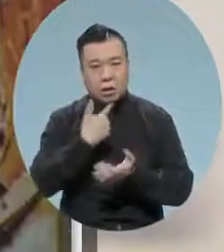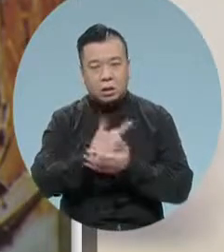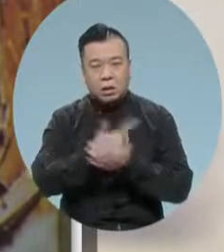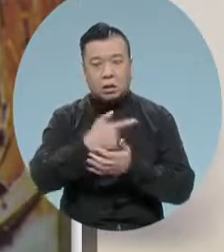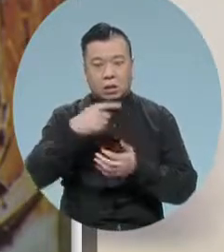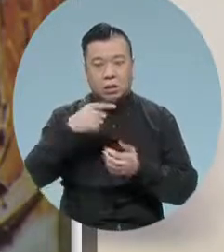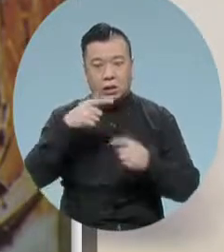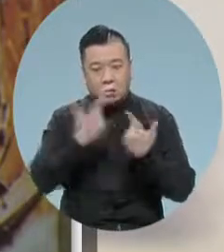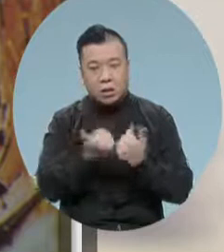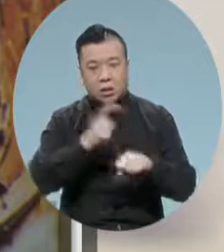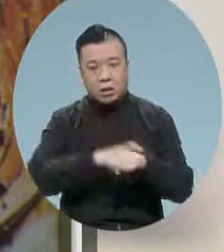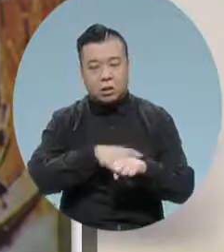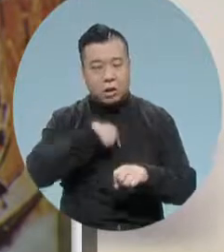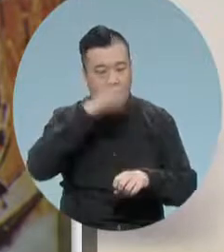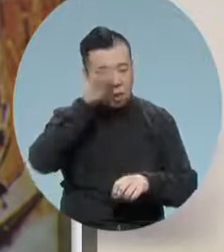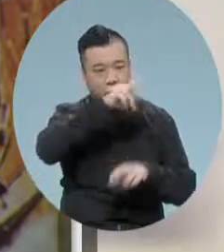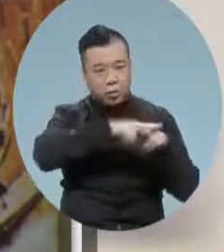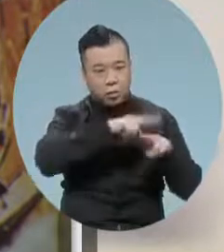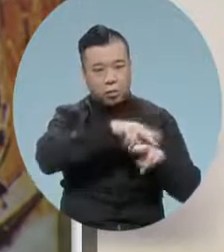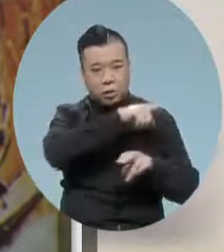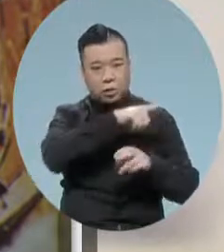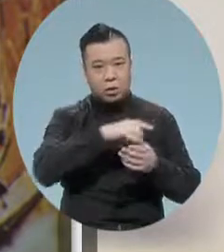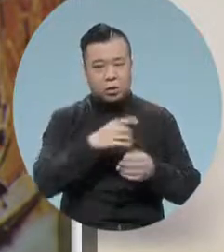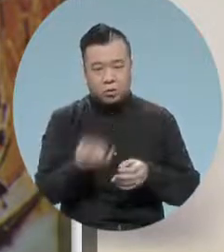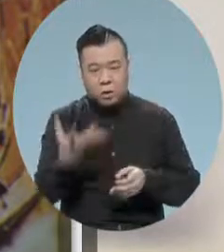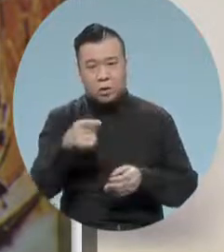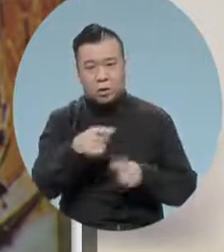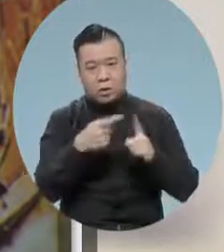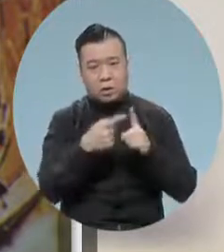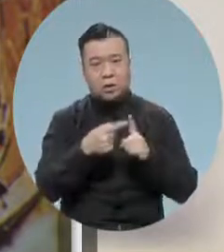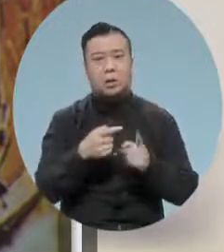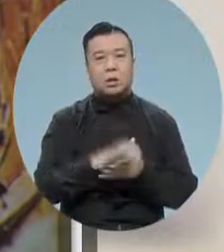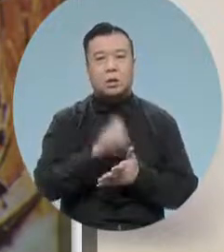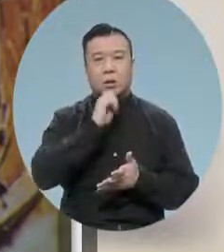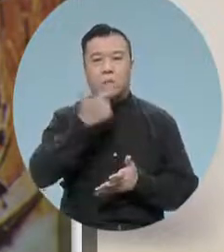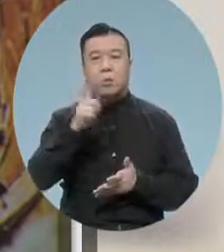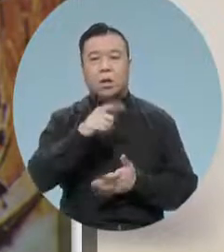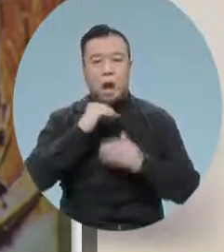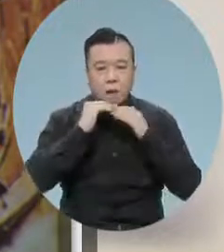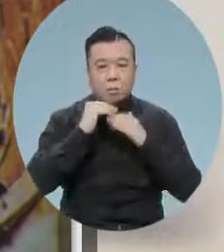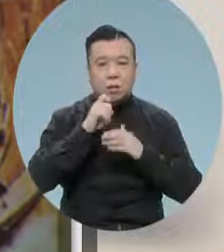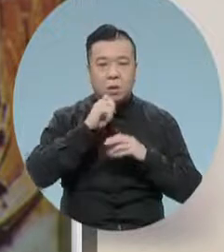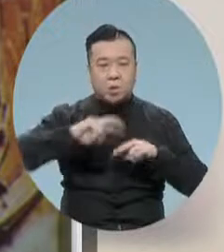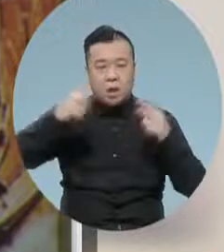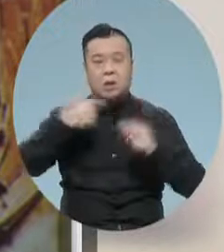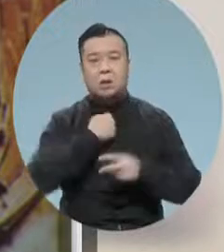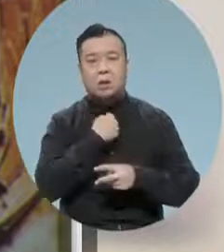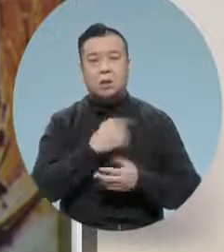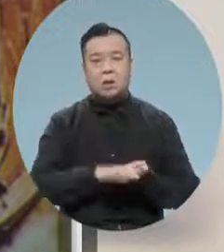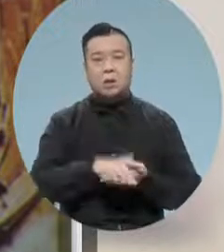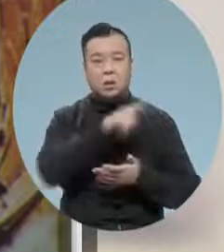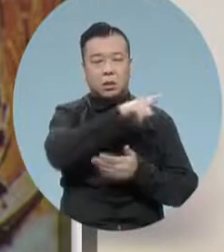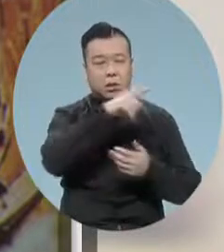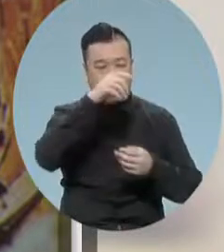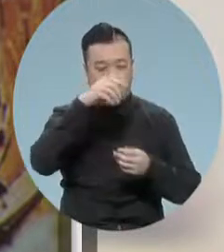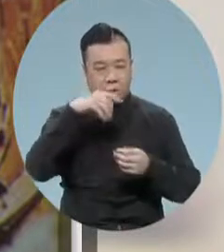時候咧，希望咧我哋黨明白到香港呢種土壤出嘅人，好多時真係希望有啲改變，係能夠適